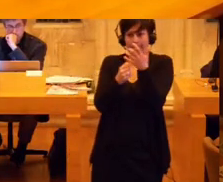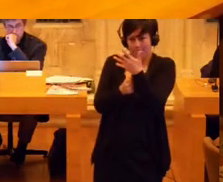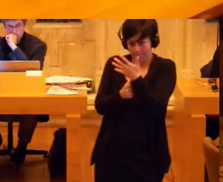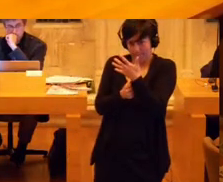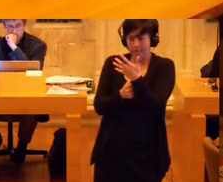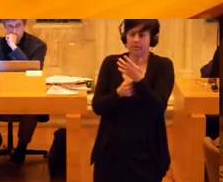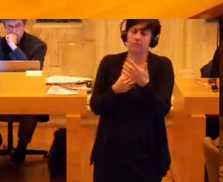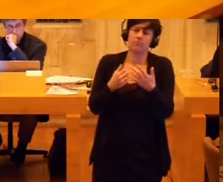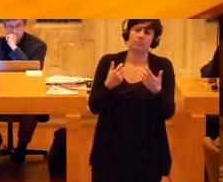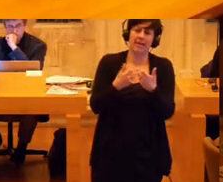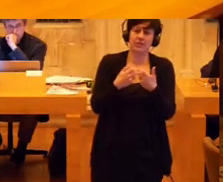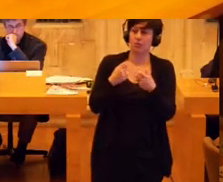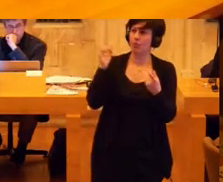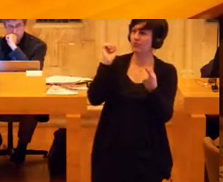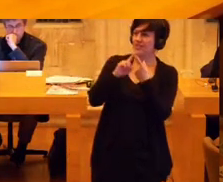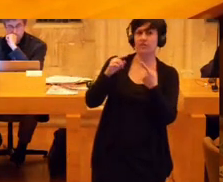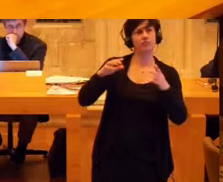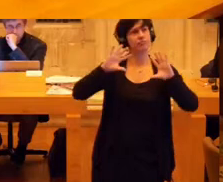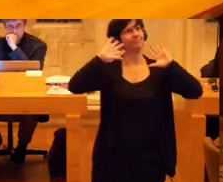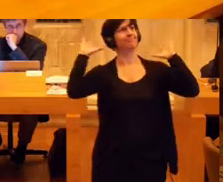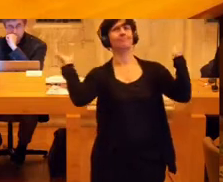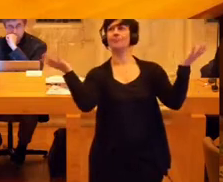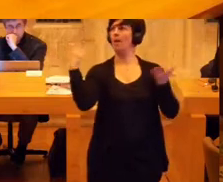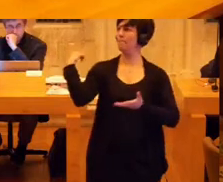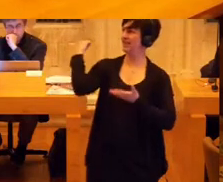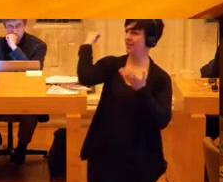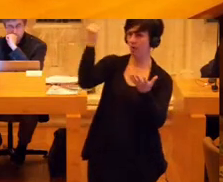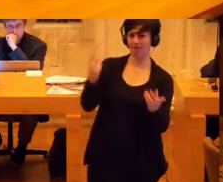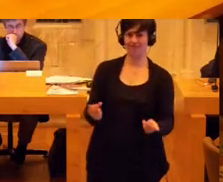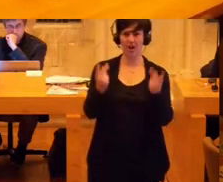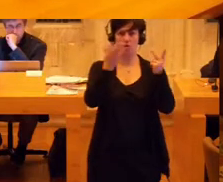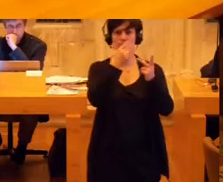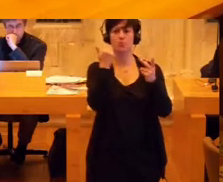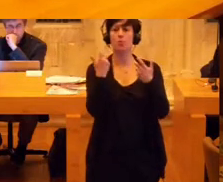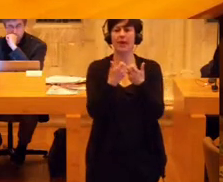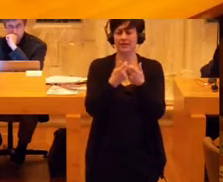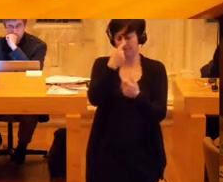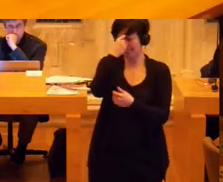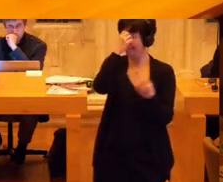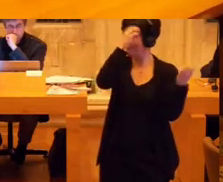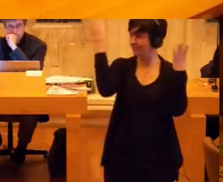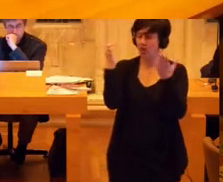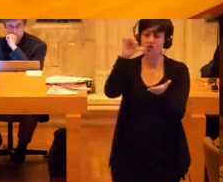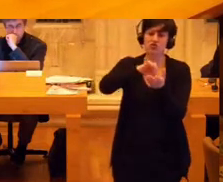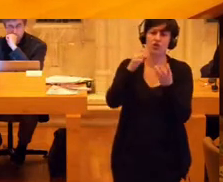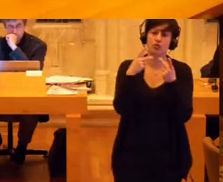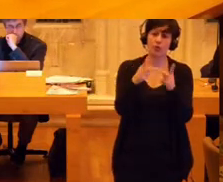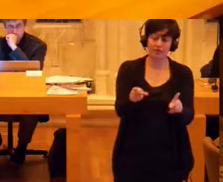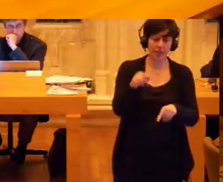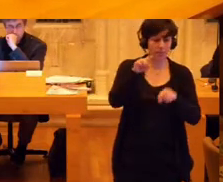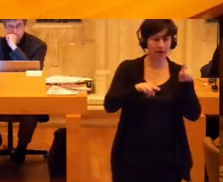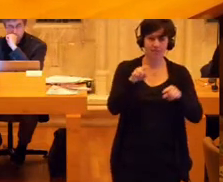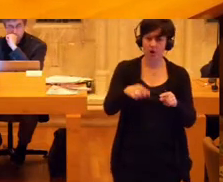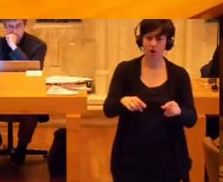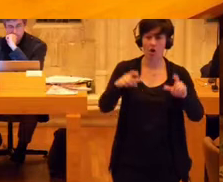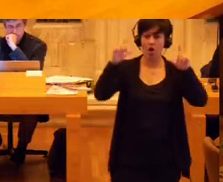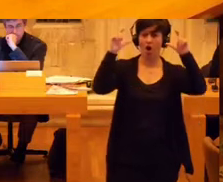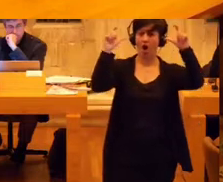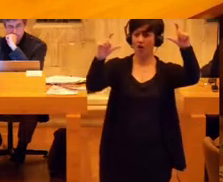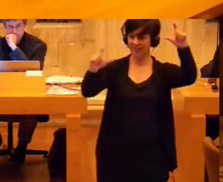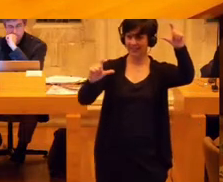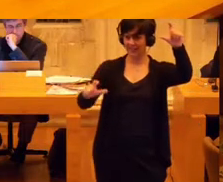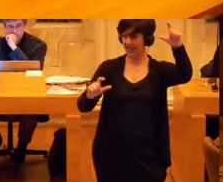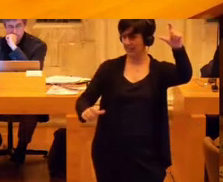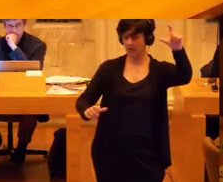le patrimoine qu'on peut avoir dans certains secteurs. Je pense notamment au secteur centre-ville où parfois la multiplicité des enseignes ne permet même